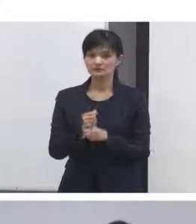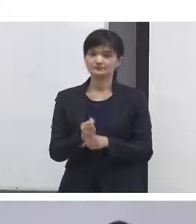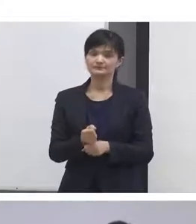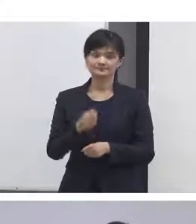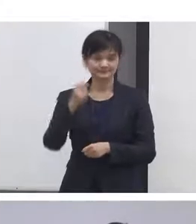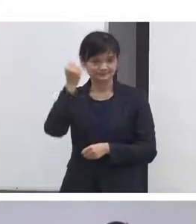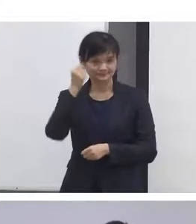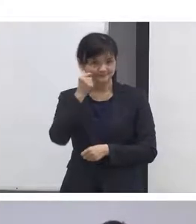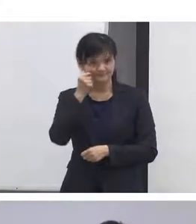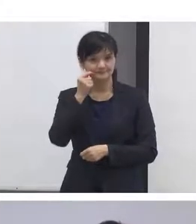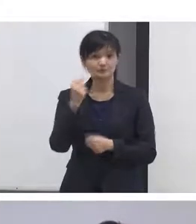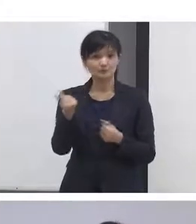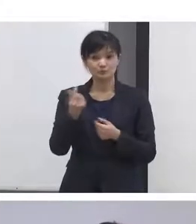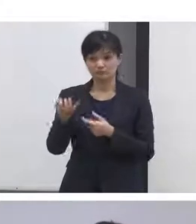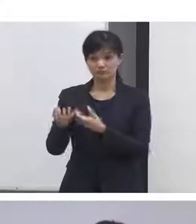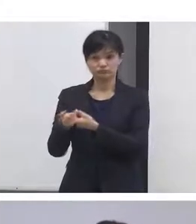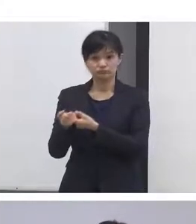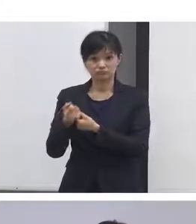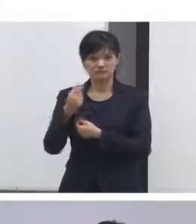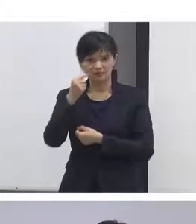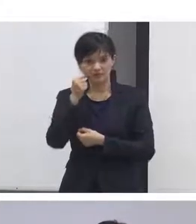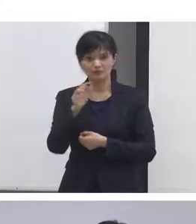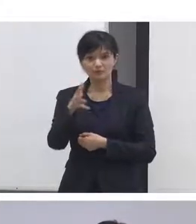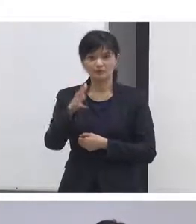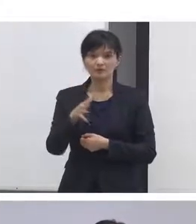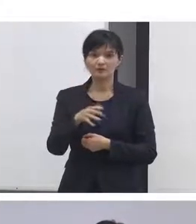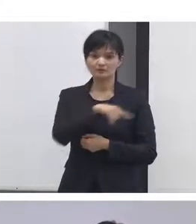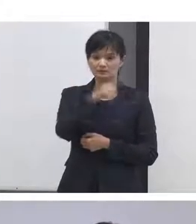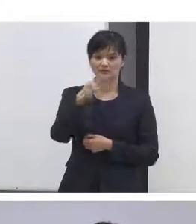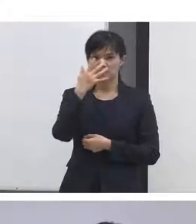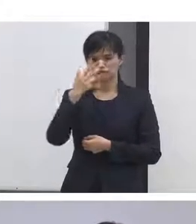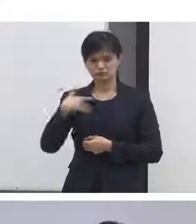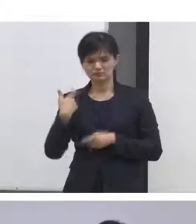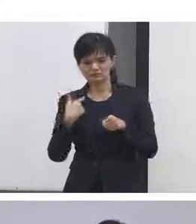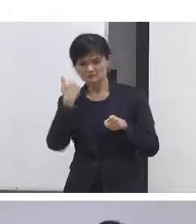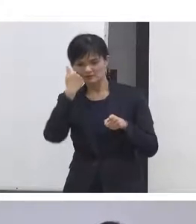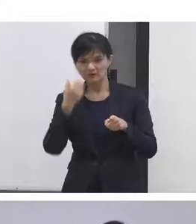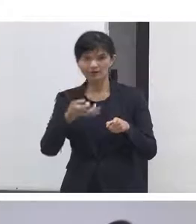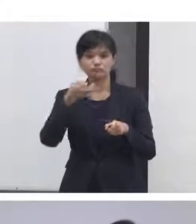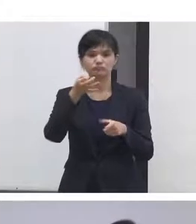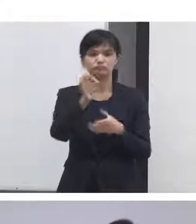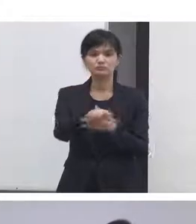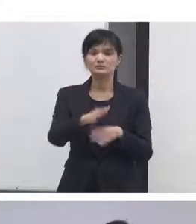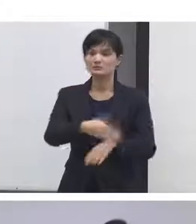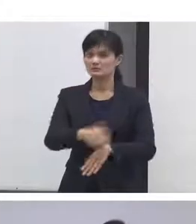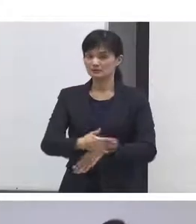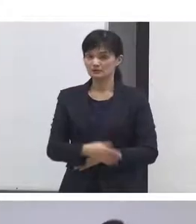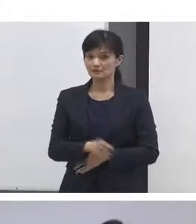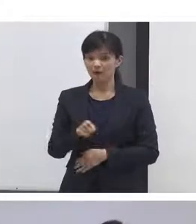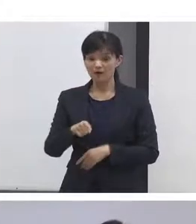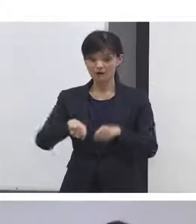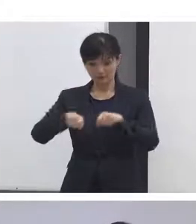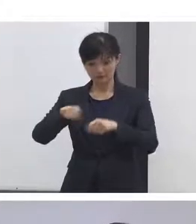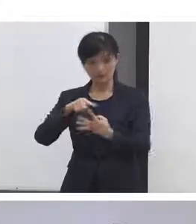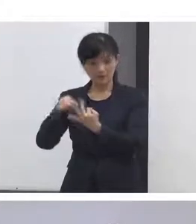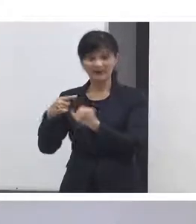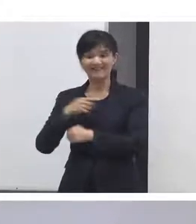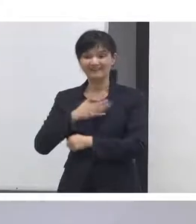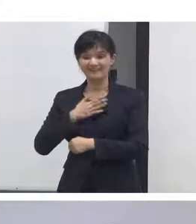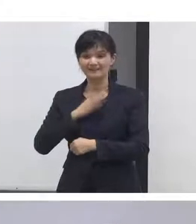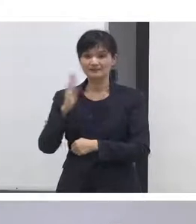痛苦。对，没有知道，没人知道你是谁。那你说哦，有这些就是专案，他说哦，这些专案我知道，可是